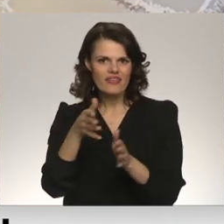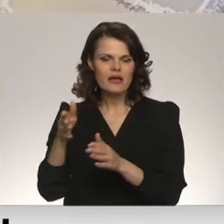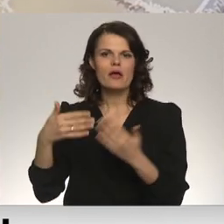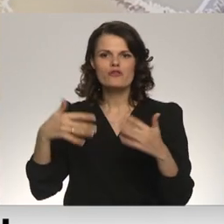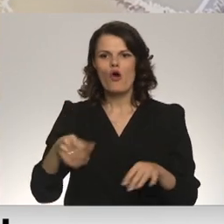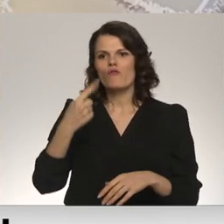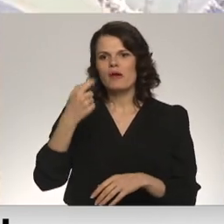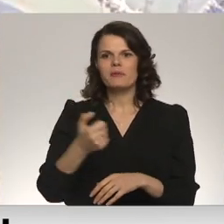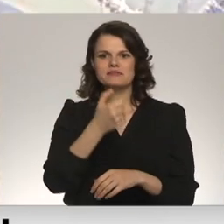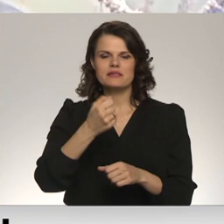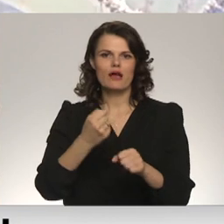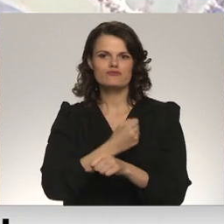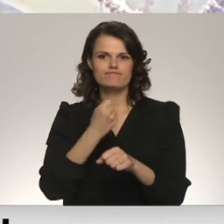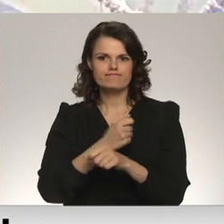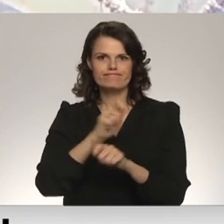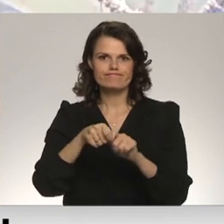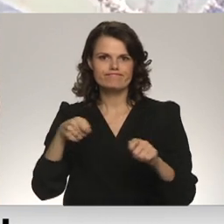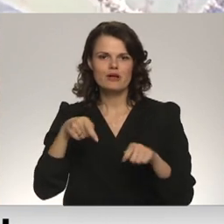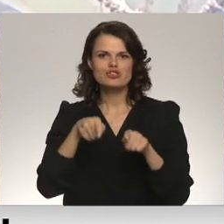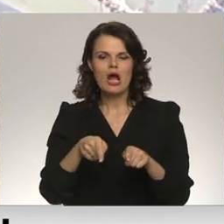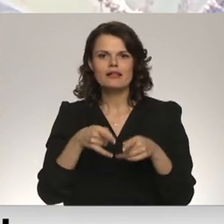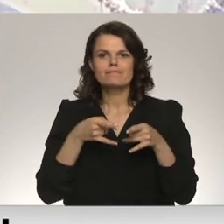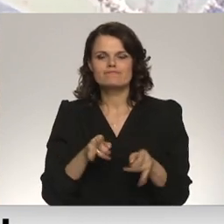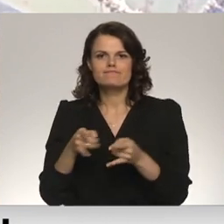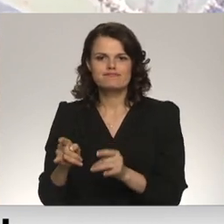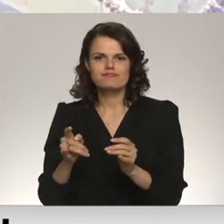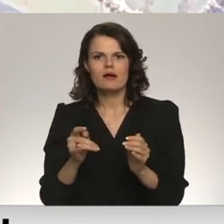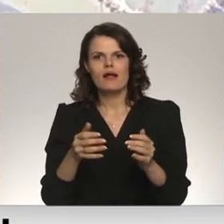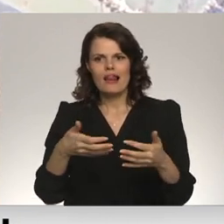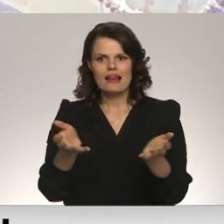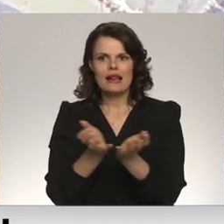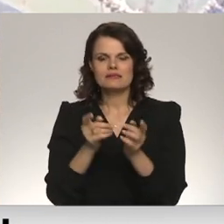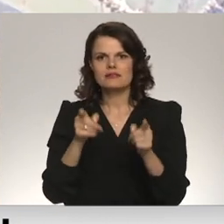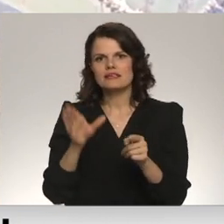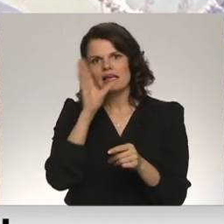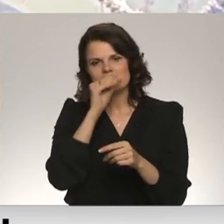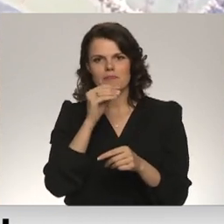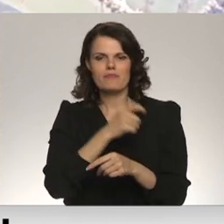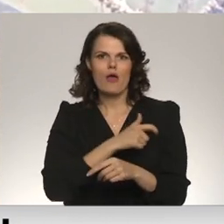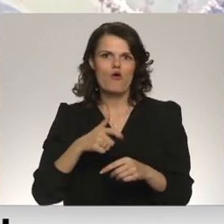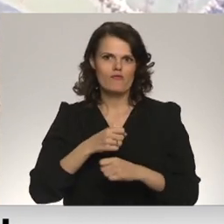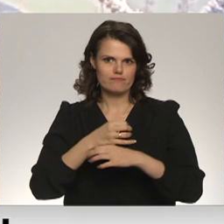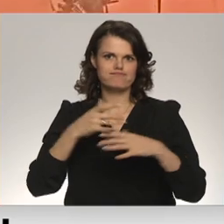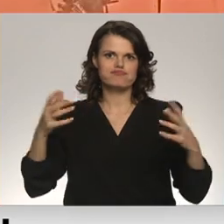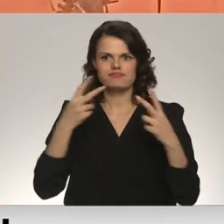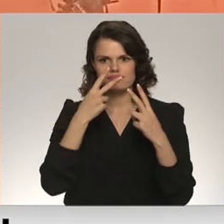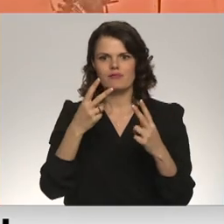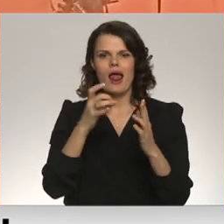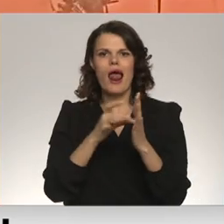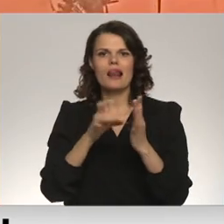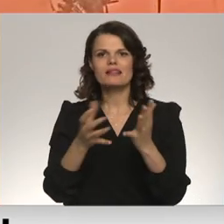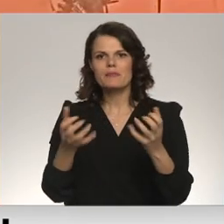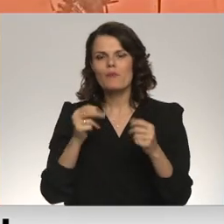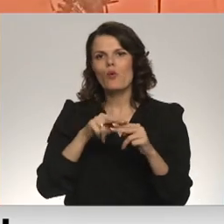sietas šādas nārsta līgzdas. Kā dzīs speciālisti, tas uzlabo nārsta iespējas Daugavā un pierāda, ka elektrības ieguve